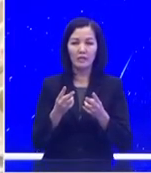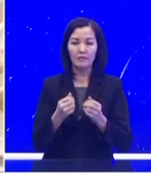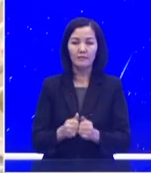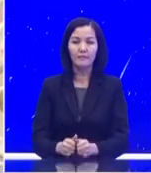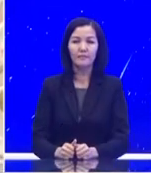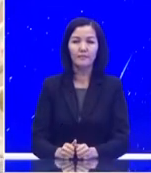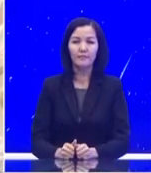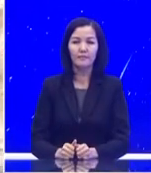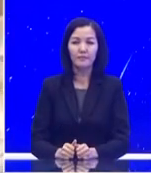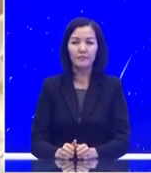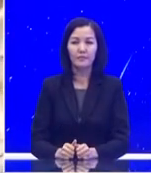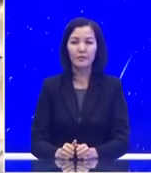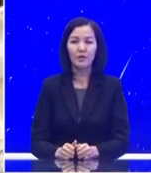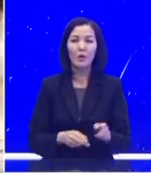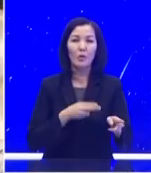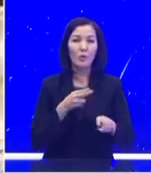берсін.